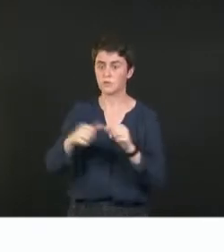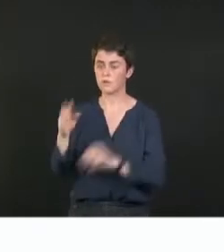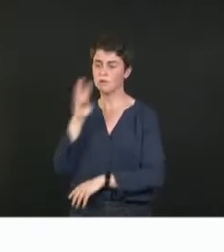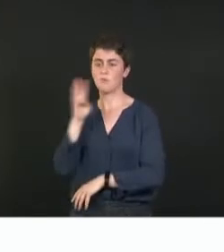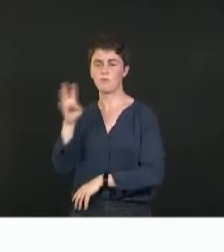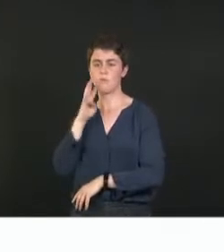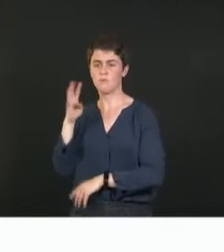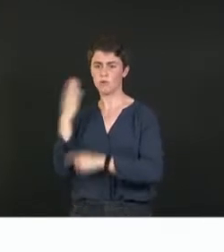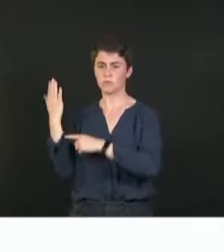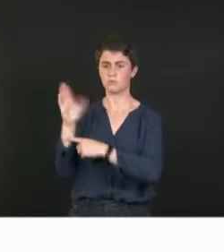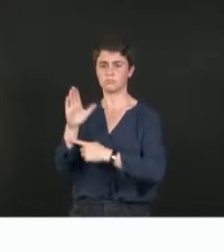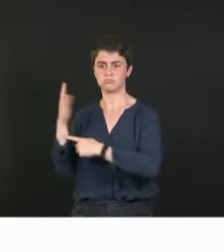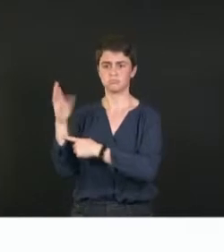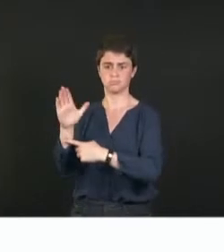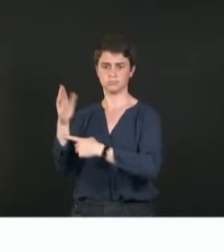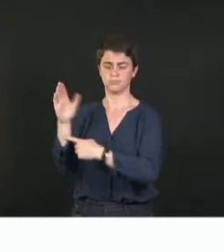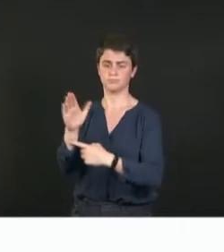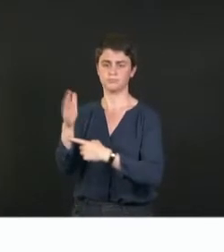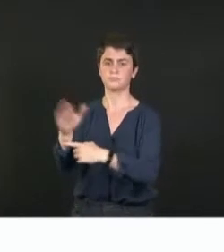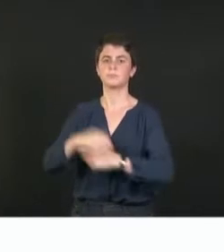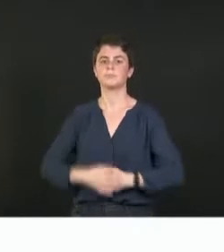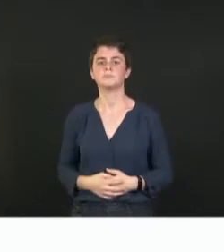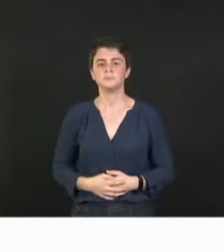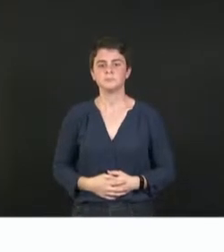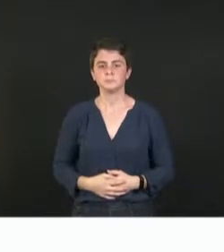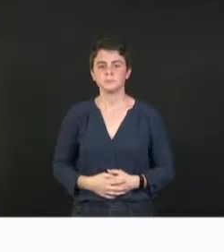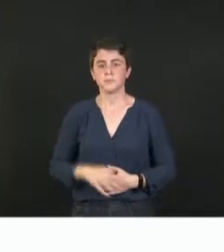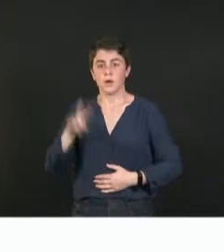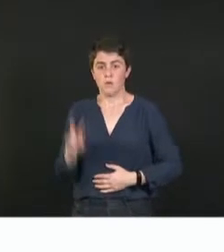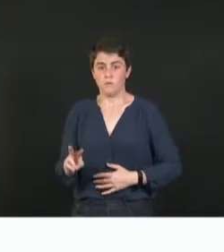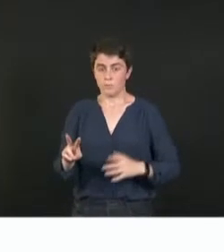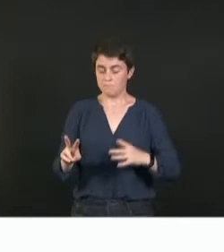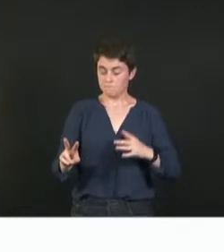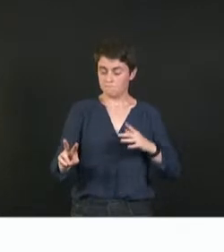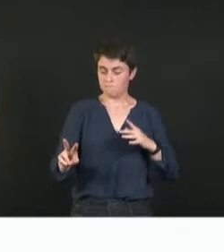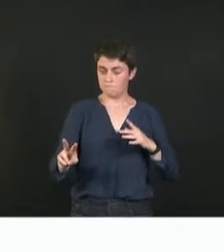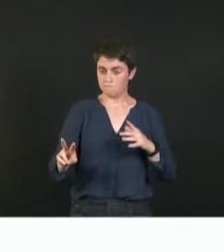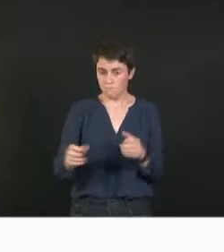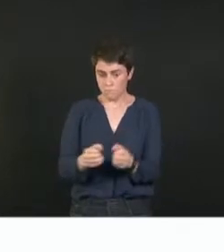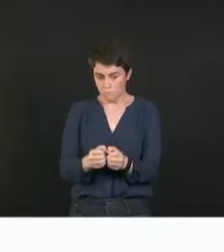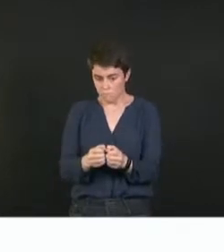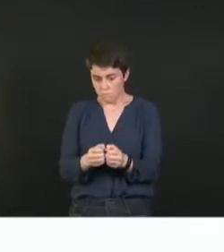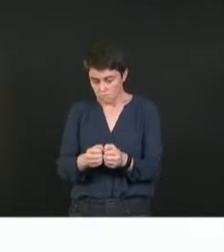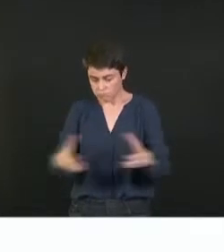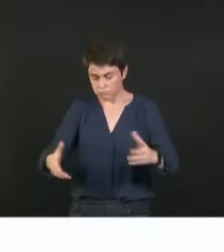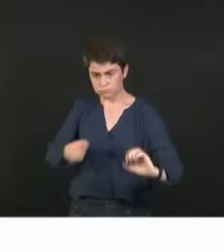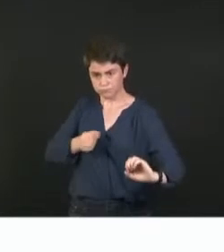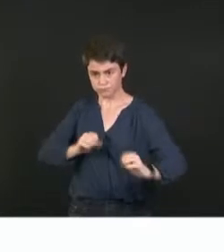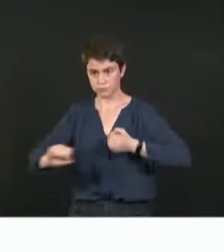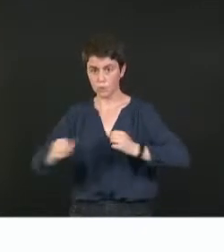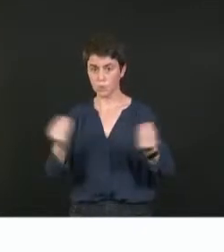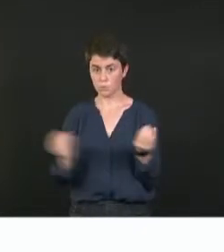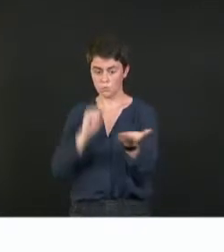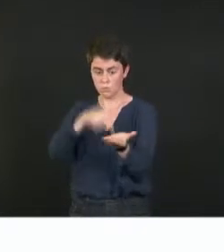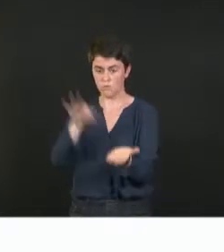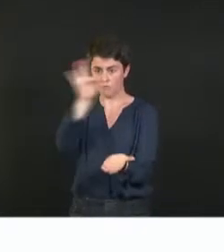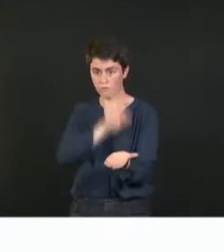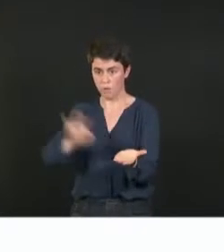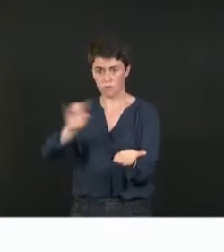très régulières qui nourrissent tout ça. En fait, ce mouvement est aujourd'hui dans plus de 80 pays. Vous